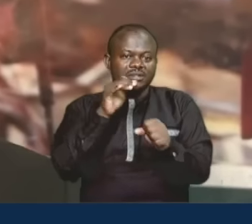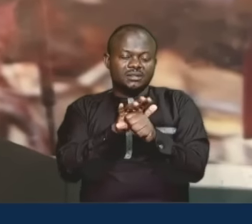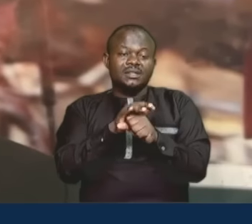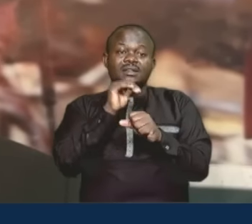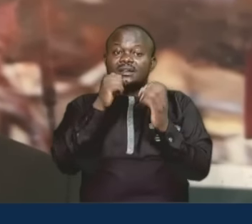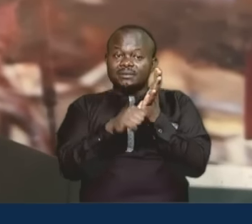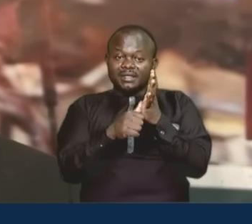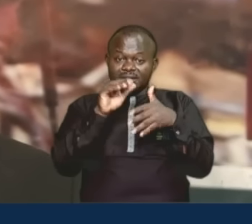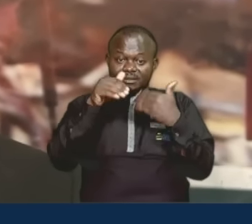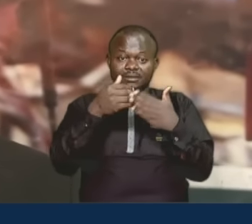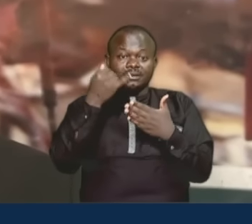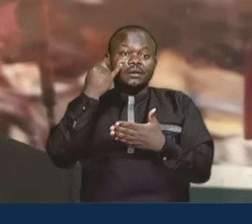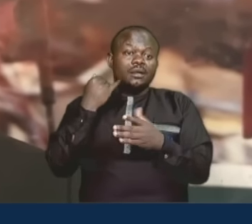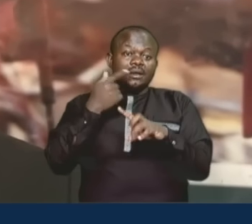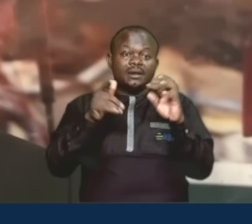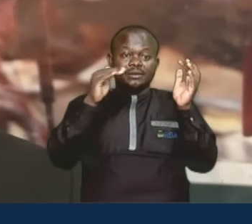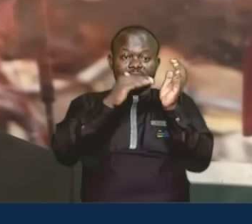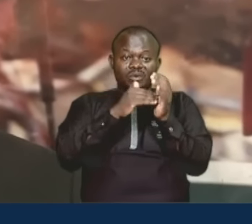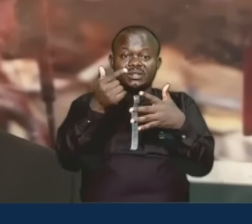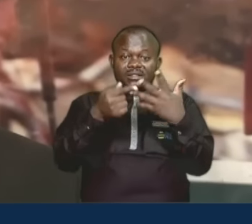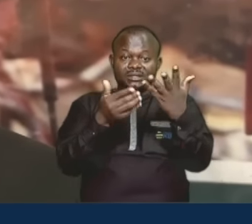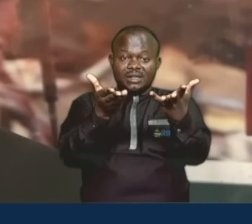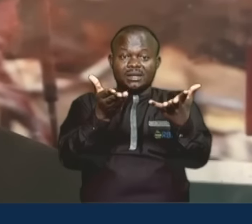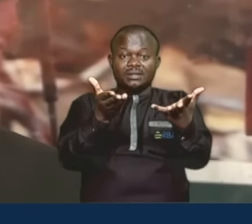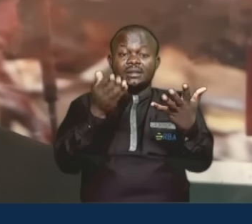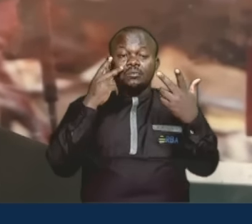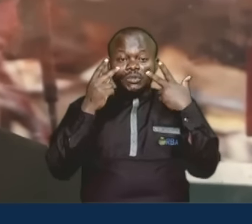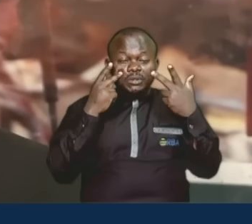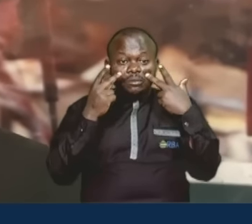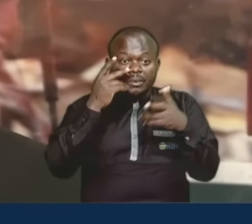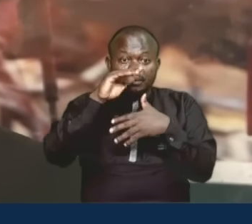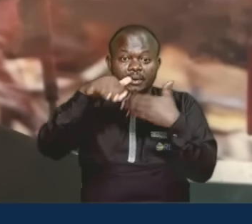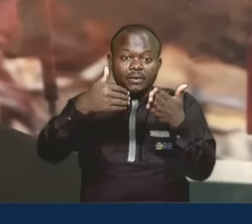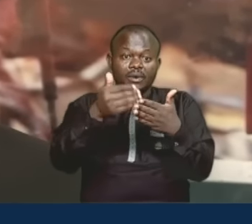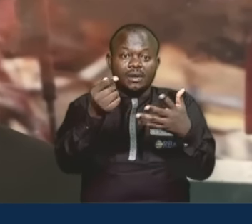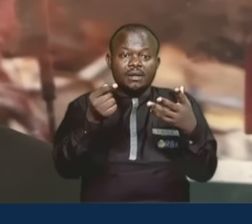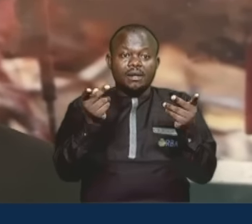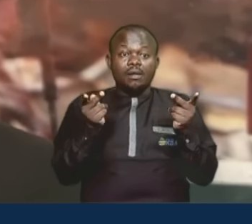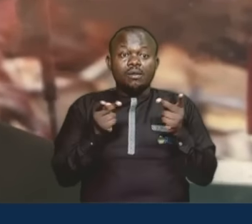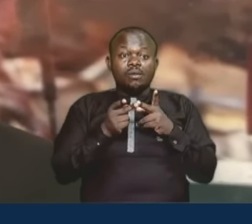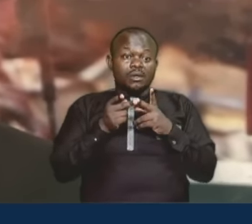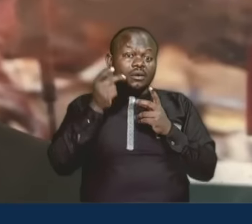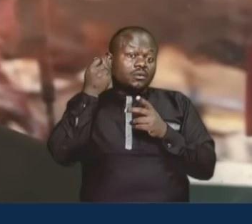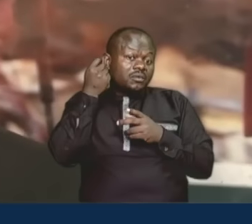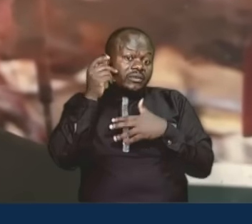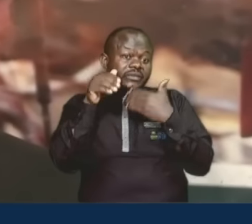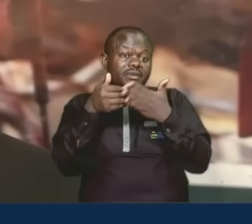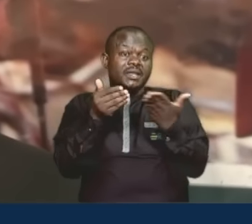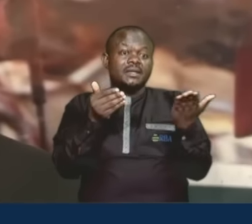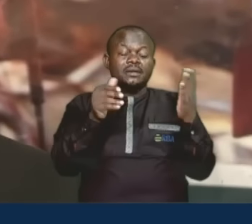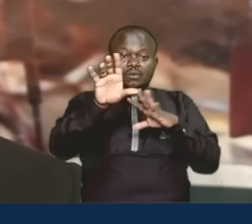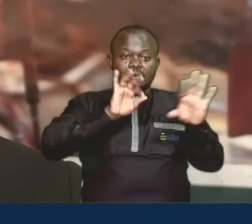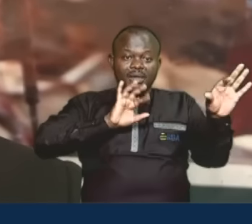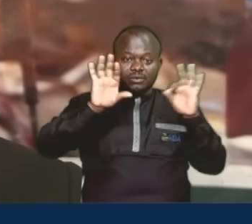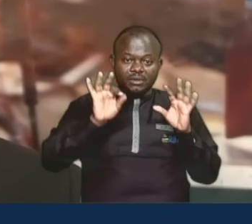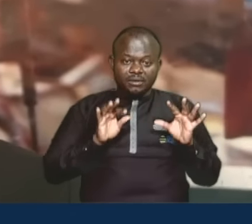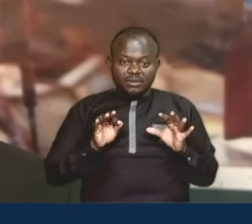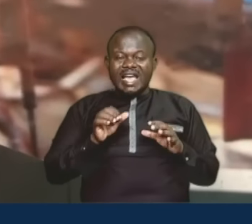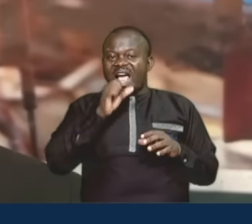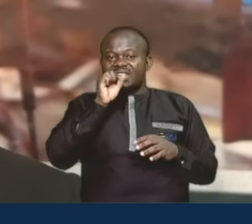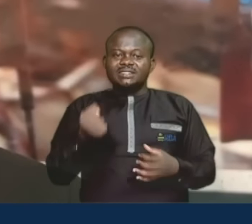ikibazo gikomeye, ariko zirahari. Mujya mubibona aho mukumva ngo batoraguye